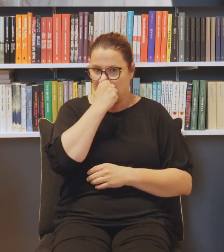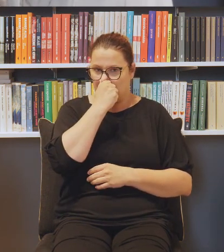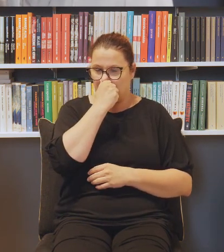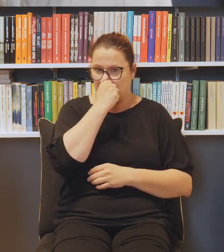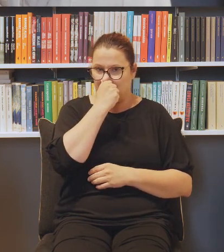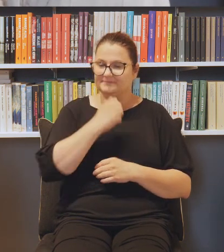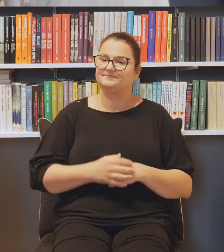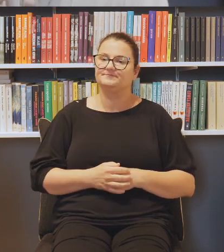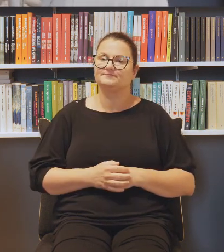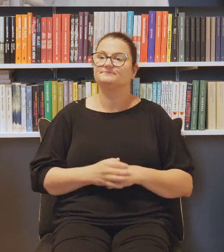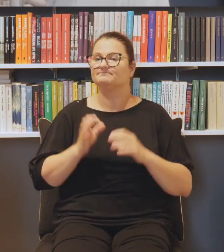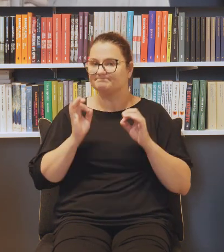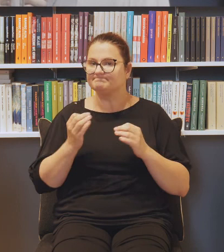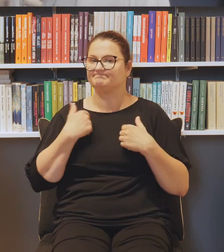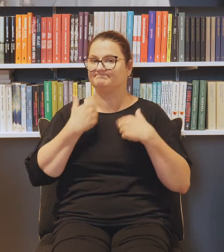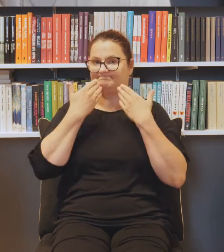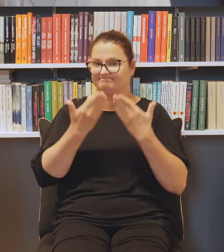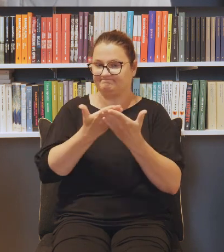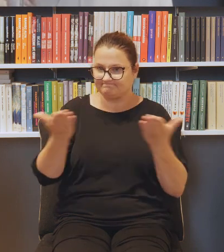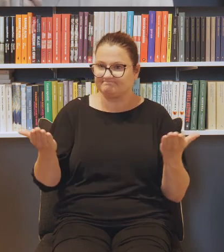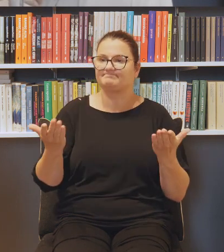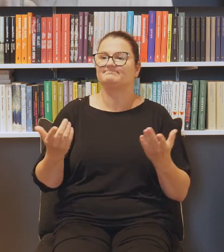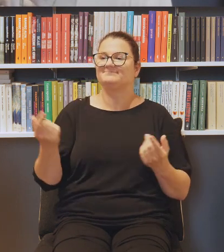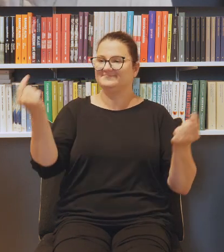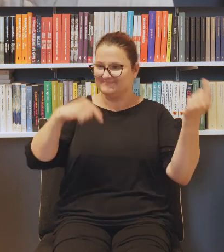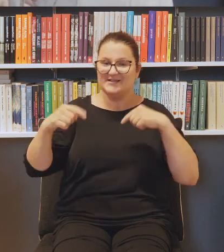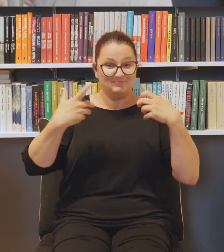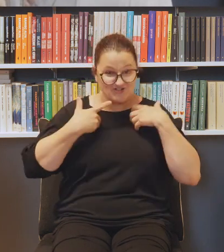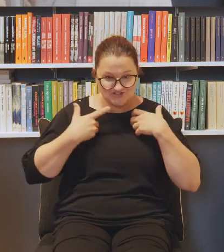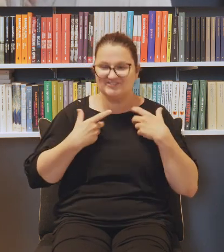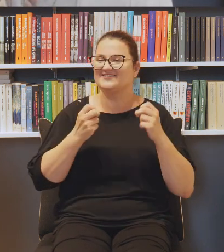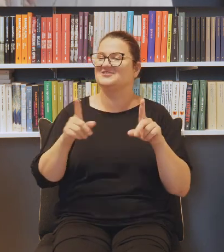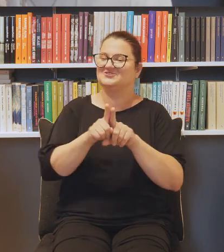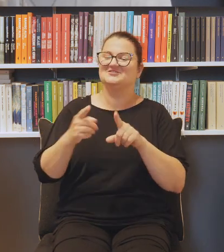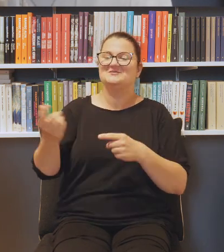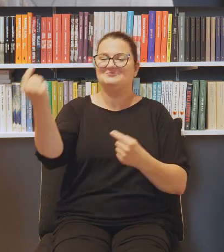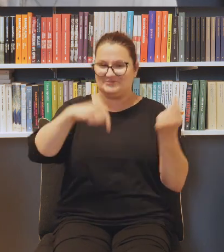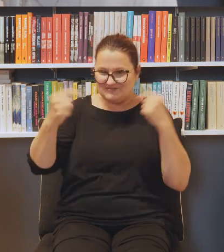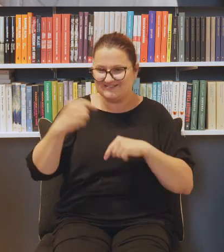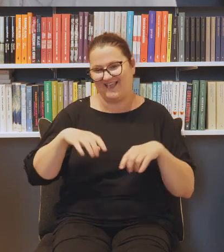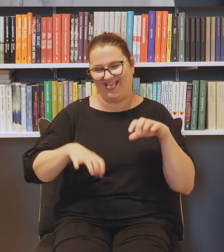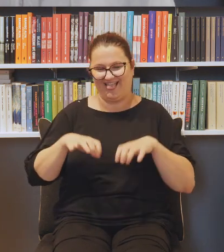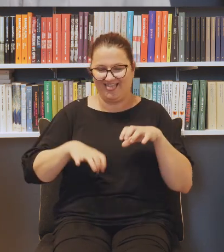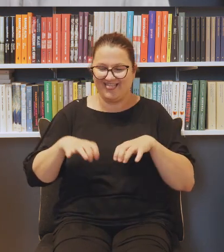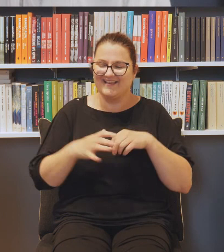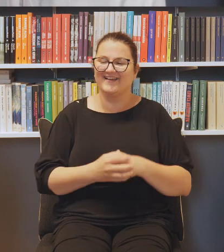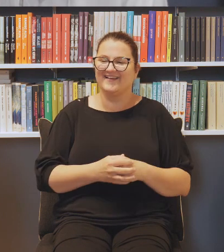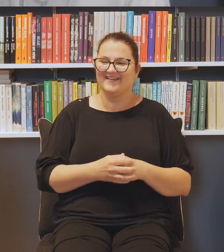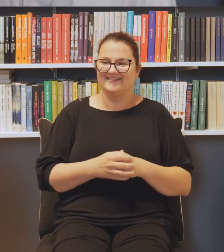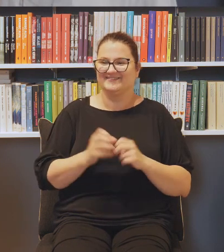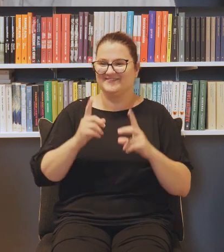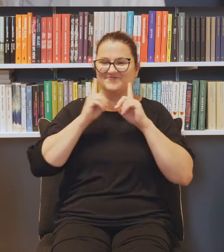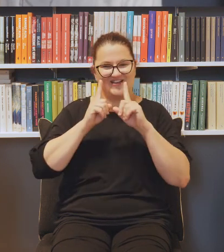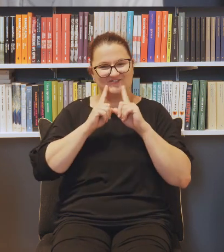Dobrze, to ja dziękuję bardzo Państwu za przybycie i dziękuję Łukaszowi przeżycie. Za właśnie, spotkanie.